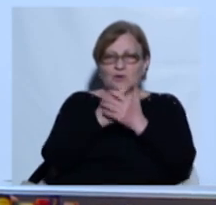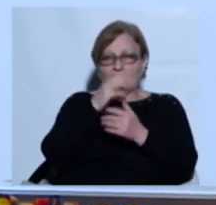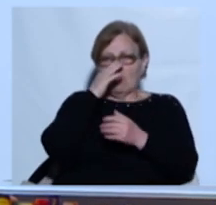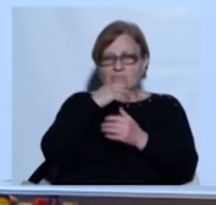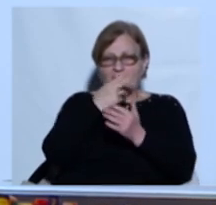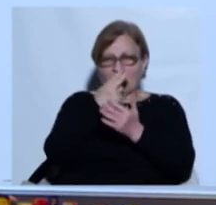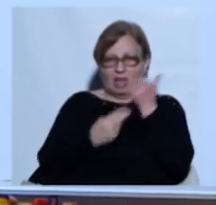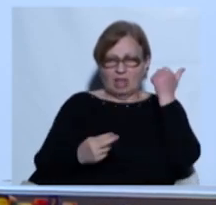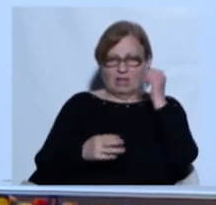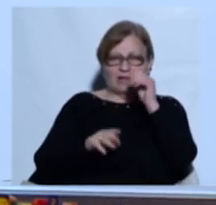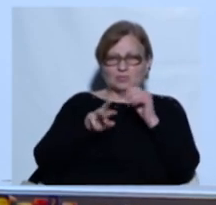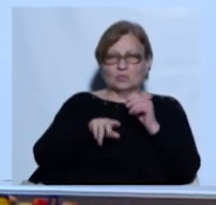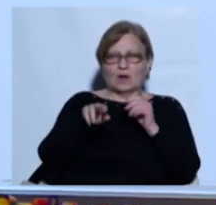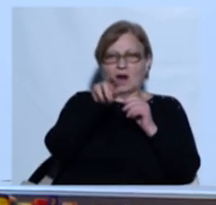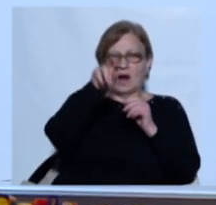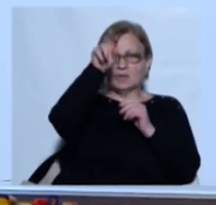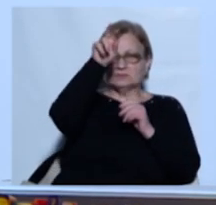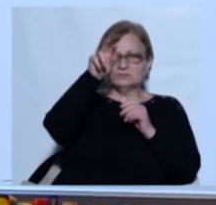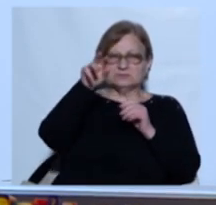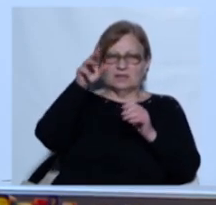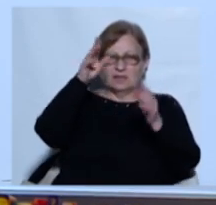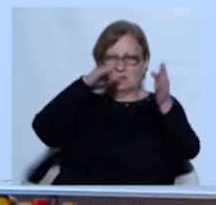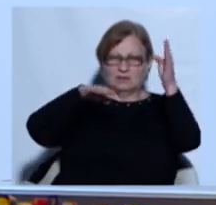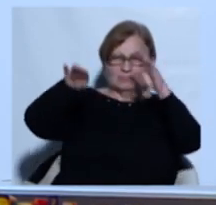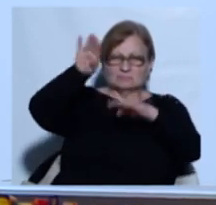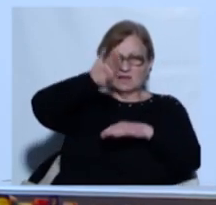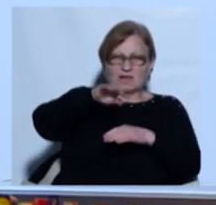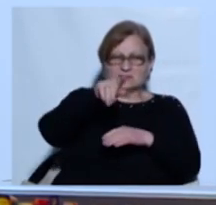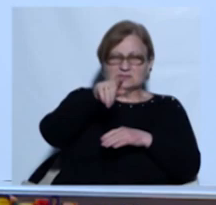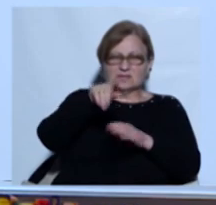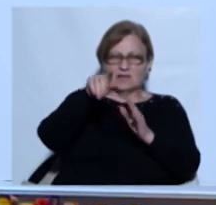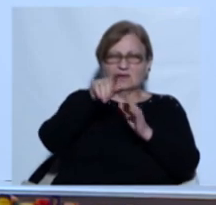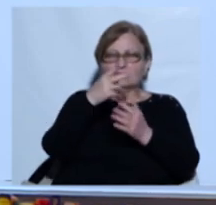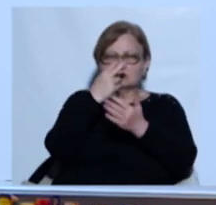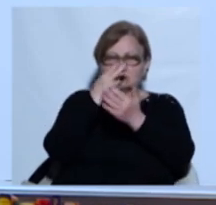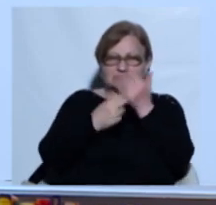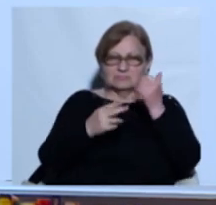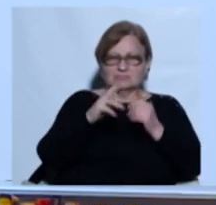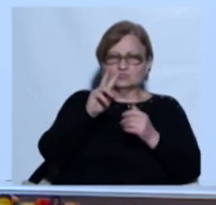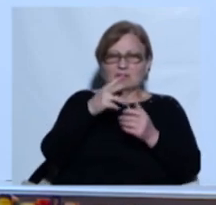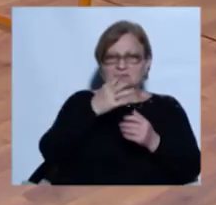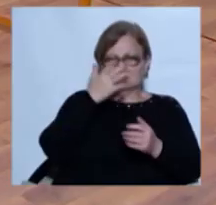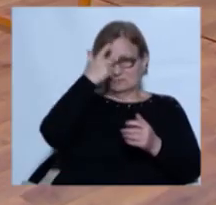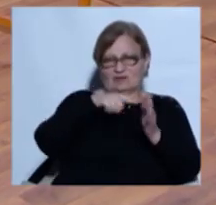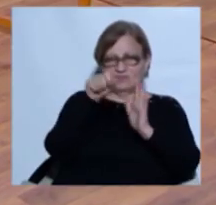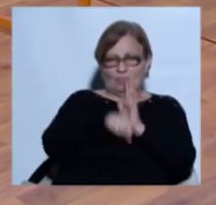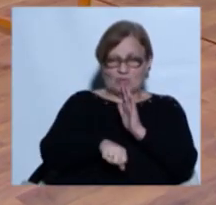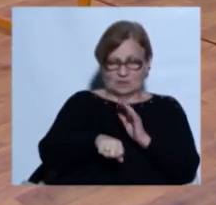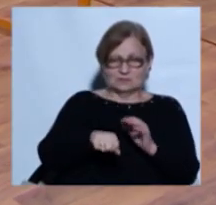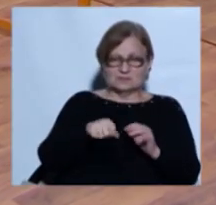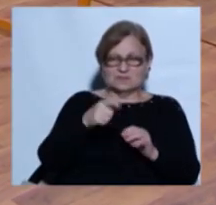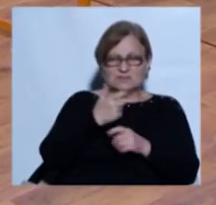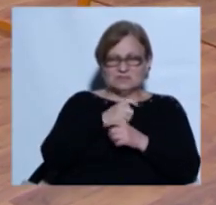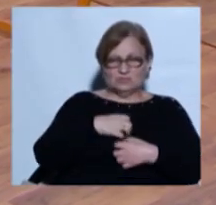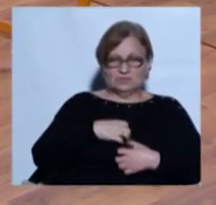დიდი დაძინების ქარაფს, აი ეს არის ბელადის ასვლა, მართლა საოცარი მხატვრული ოსტატობით აქვს ეს სცენა